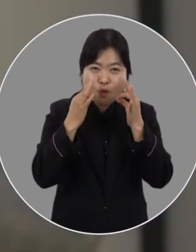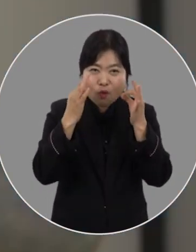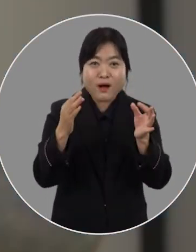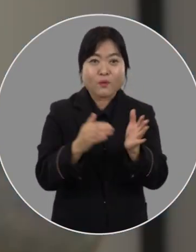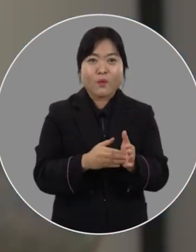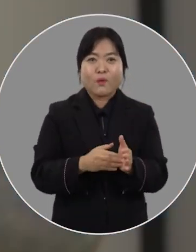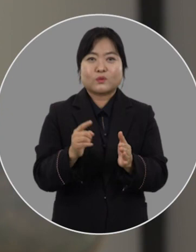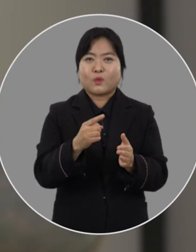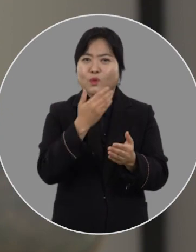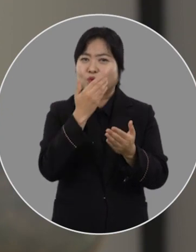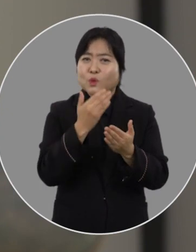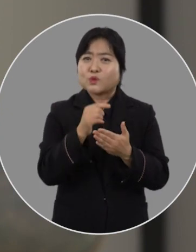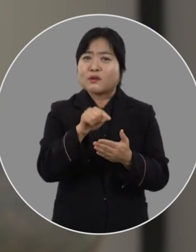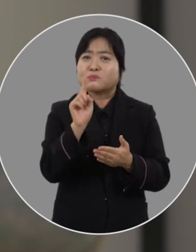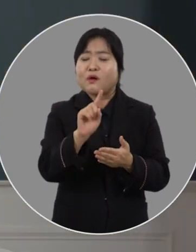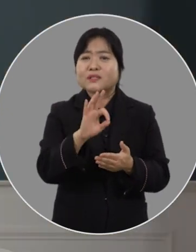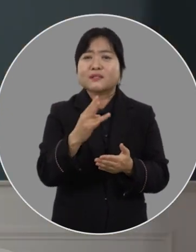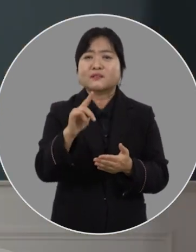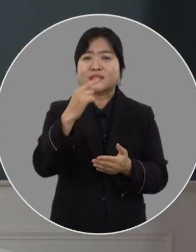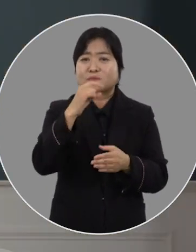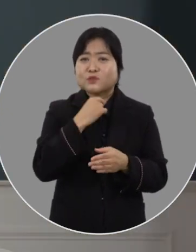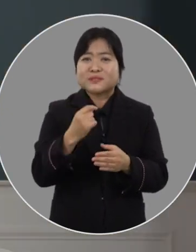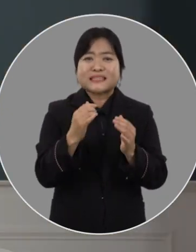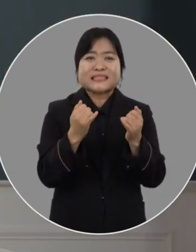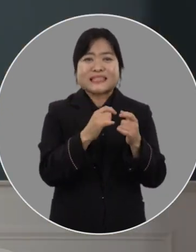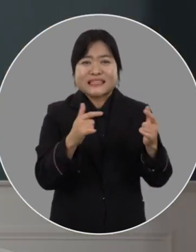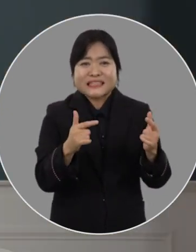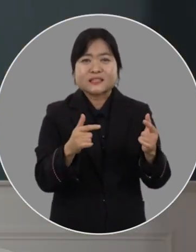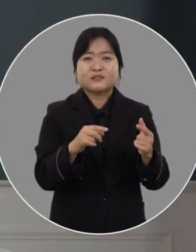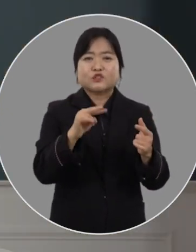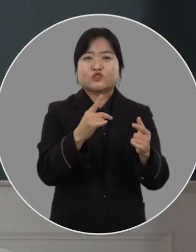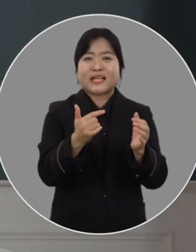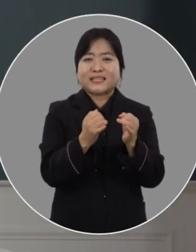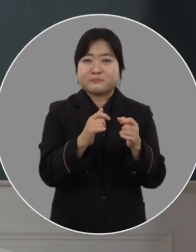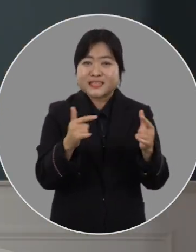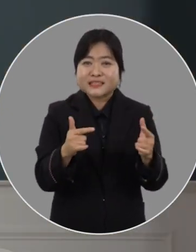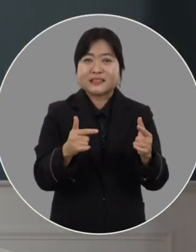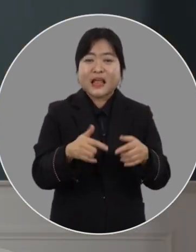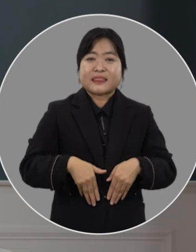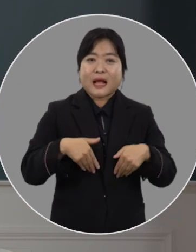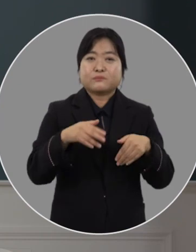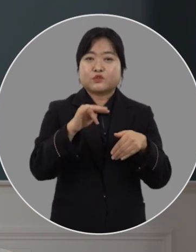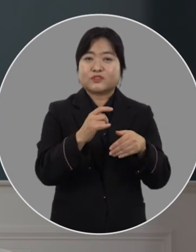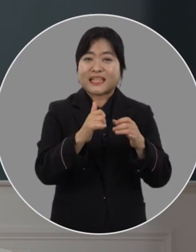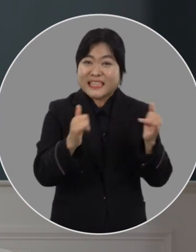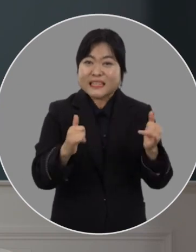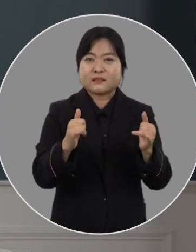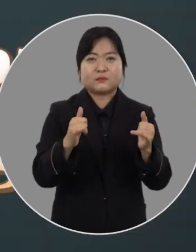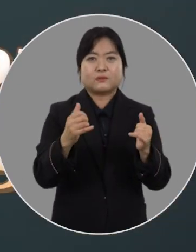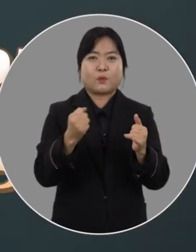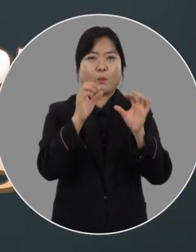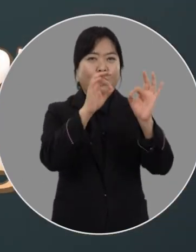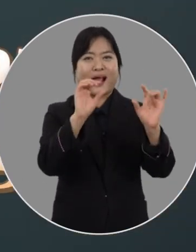계셨고요. 더 이상 소중한 것은 이태석 신부님은 흑인들이라든지 수단 사람들, 남수단인 이렇게 보신 것이